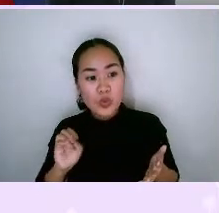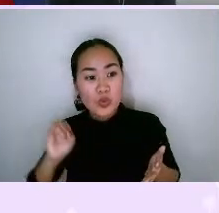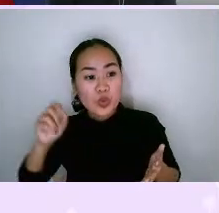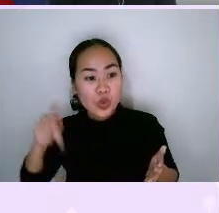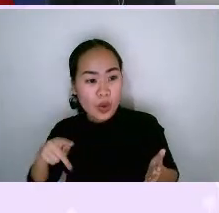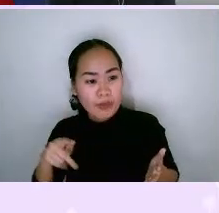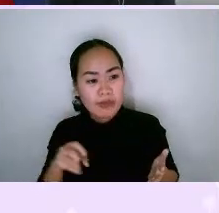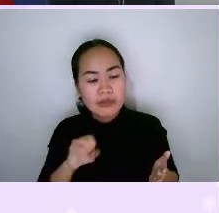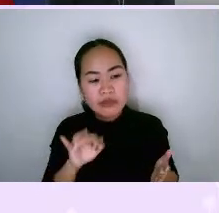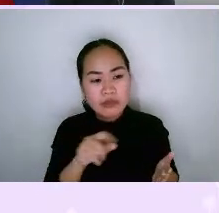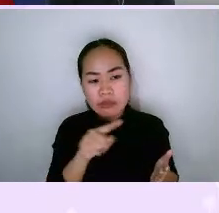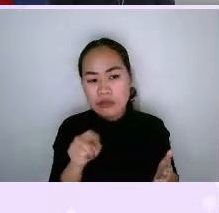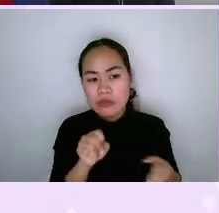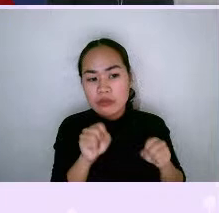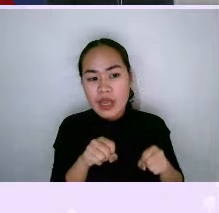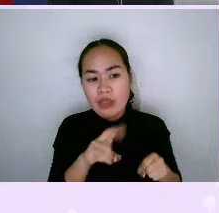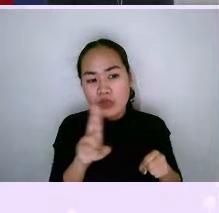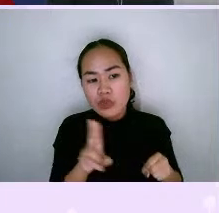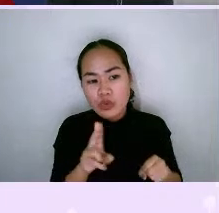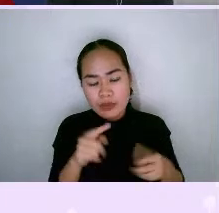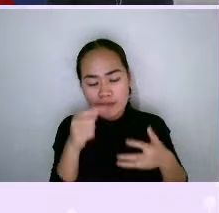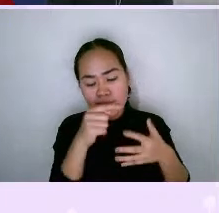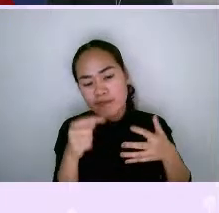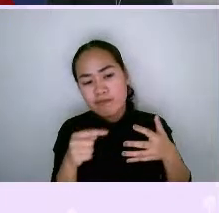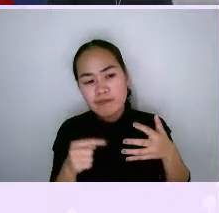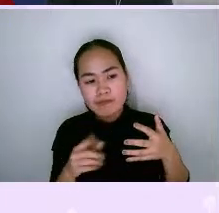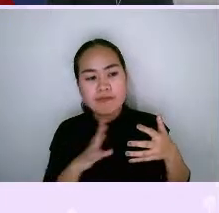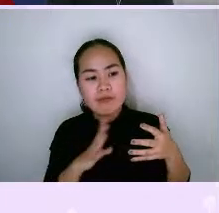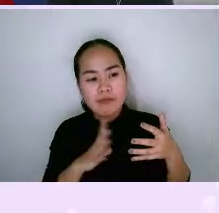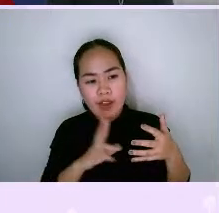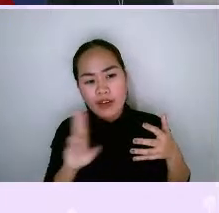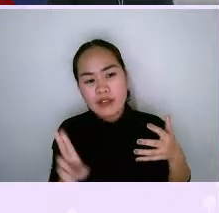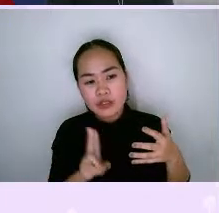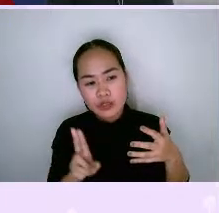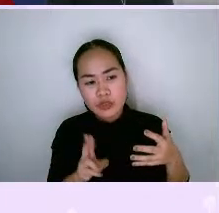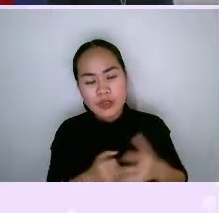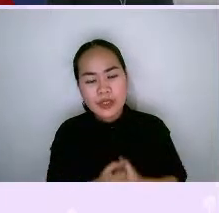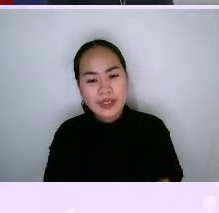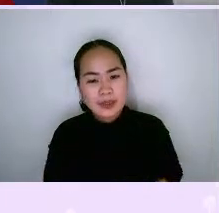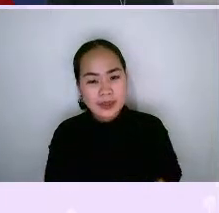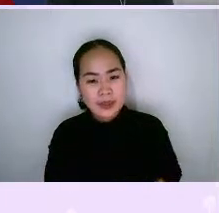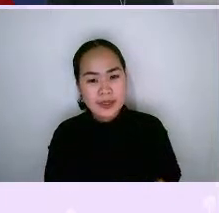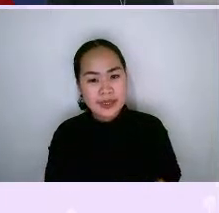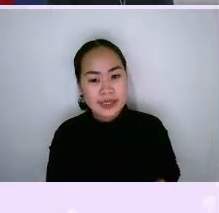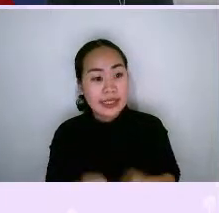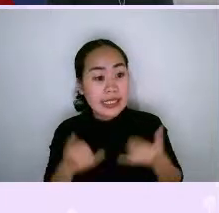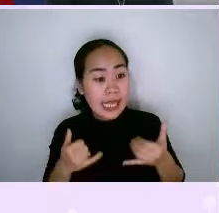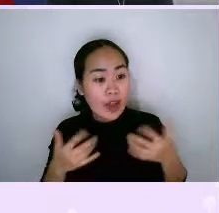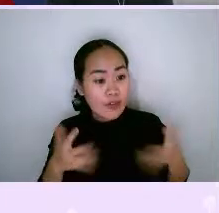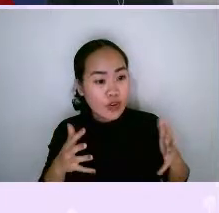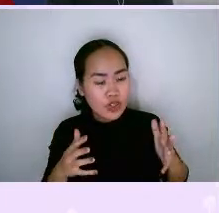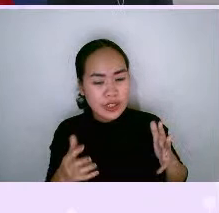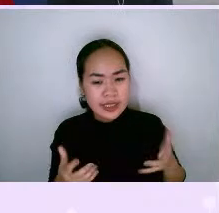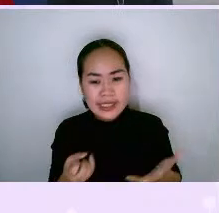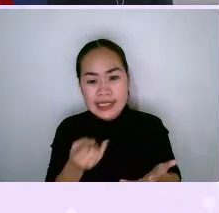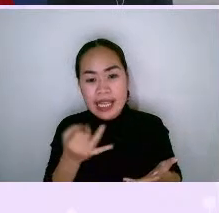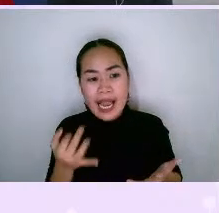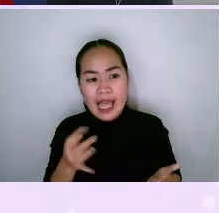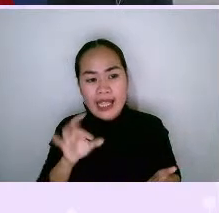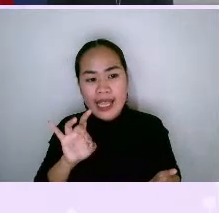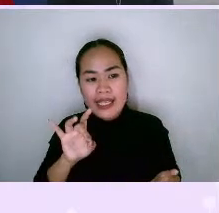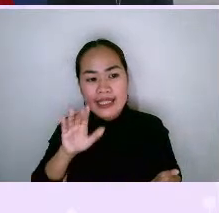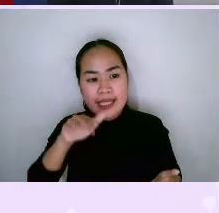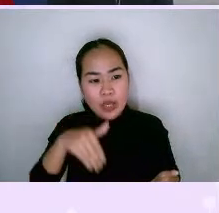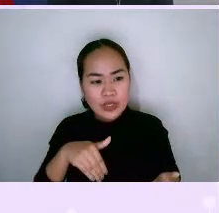kayo sa mga criteria na iyon. Now, meron tayong naitala na 8,011